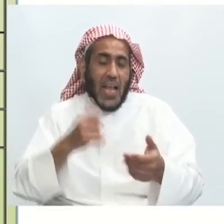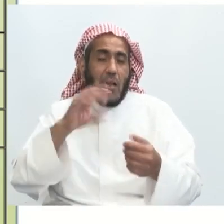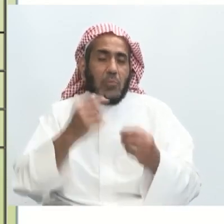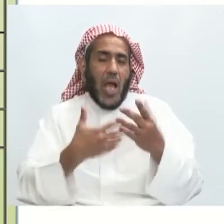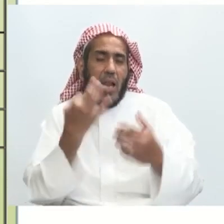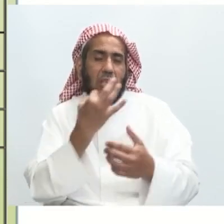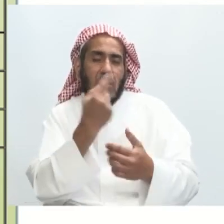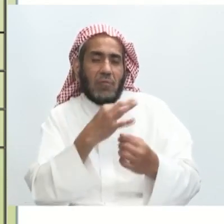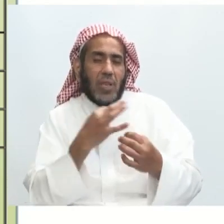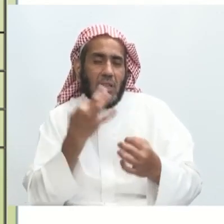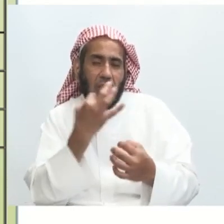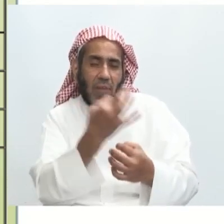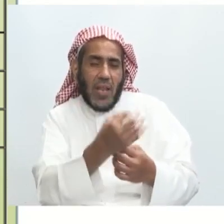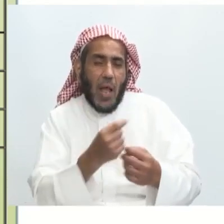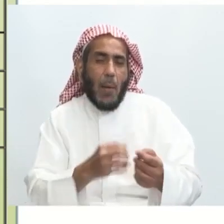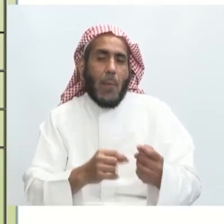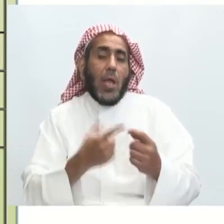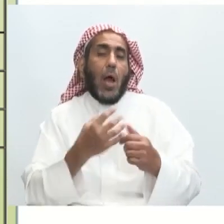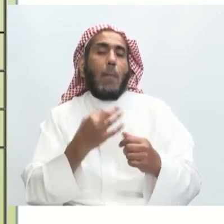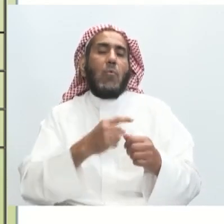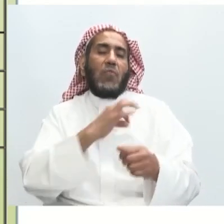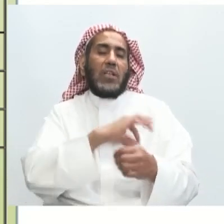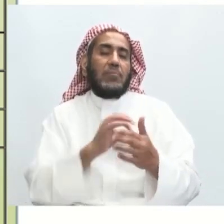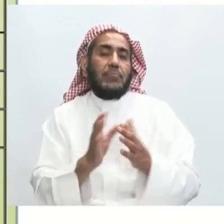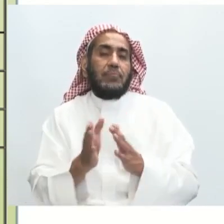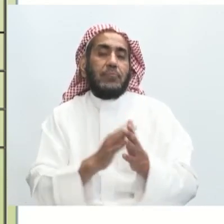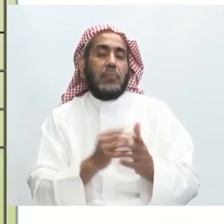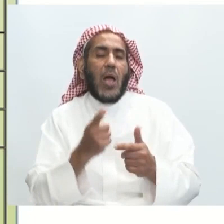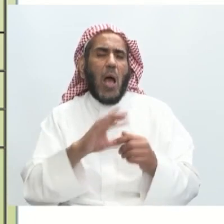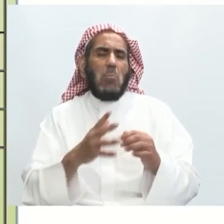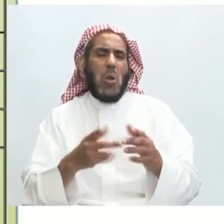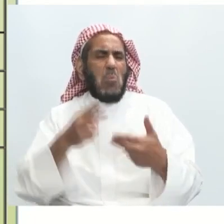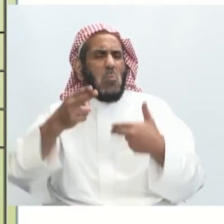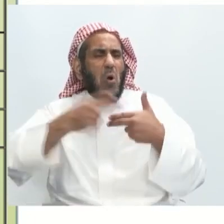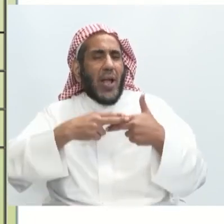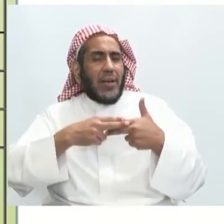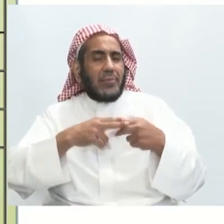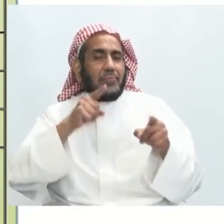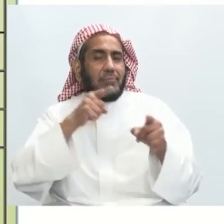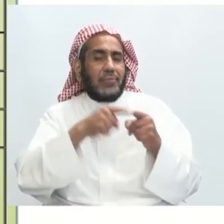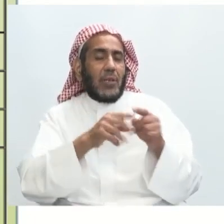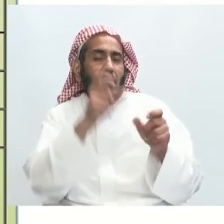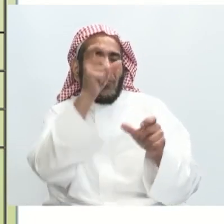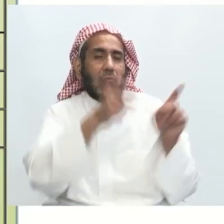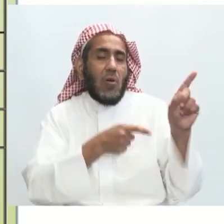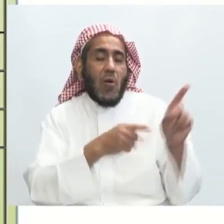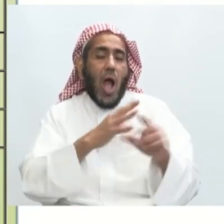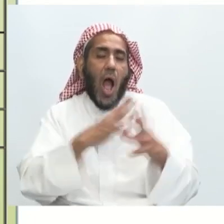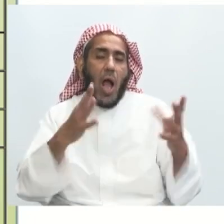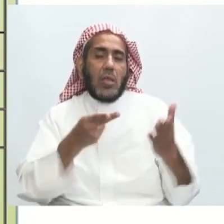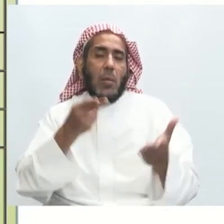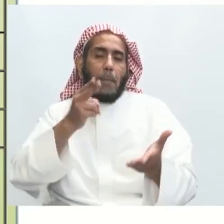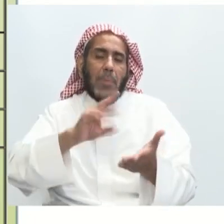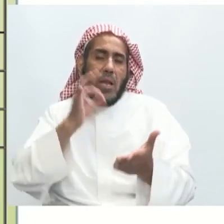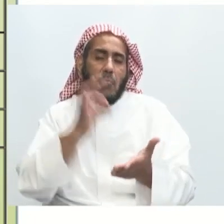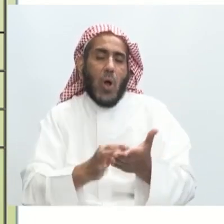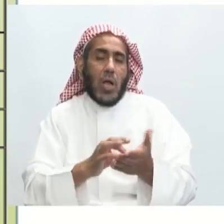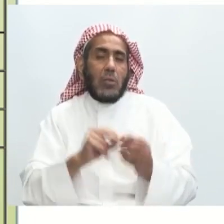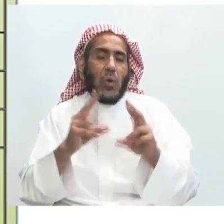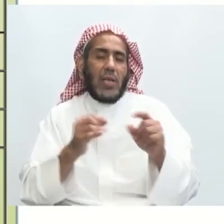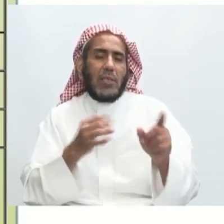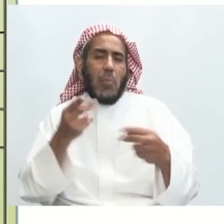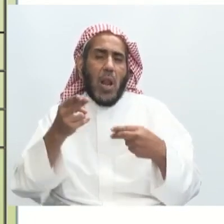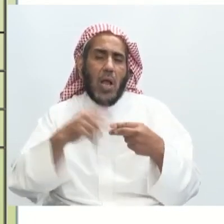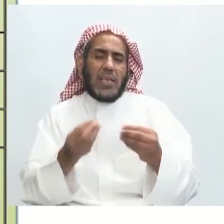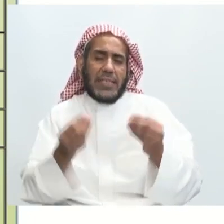شفهيه مفيده ان الامتحانات الشفهيه مفيده اما للمنكر فتاتي باكثر من مؤكد وبحسب